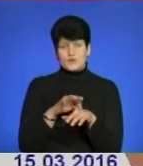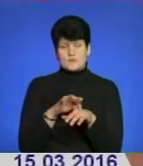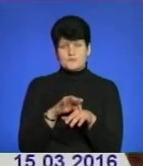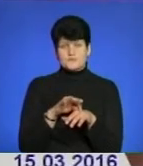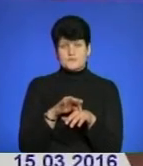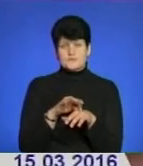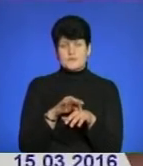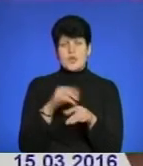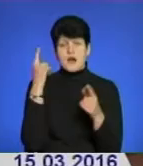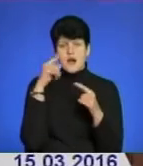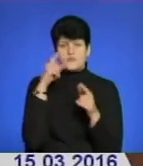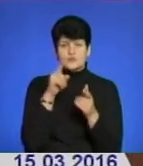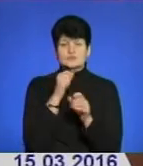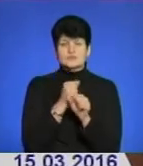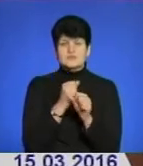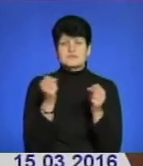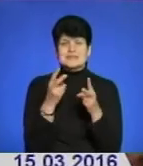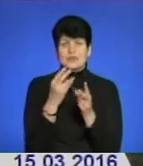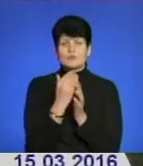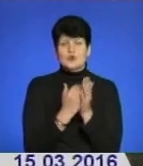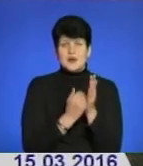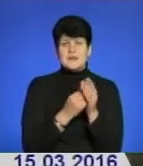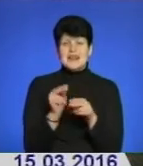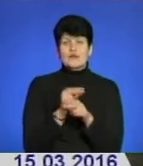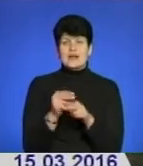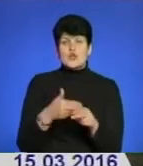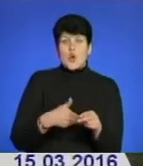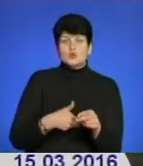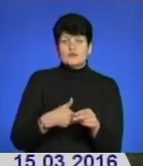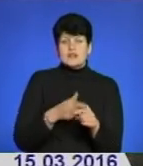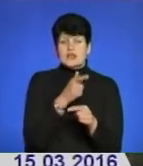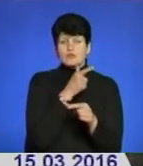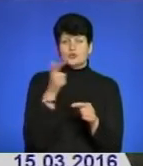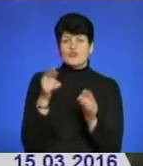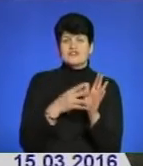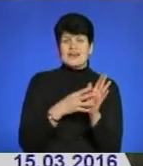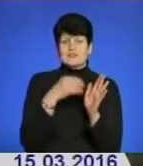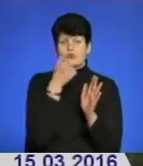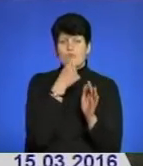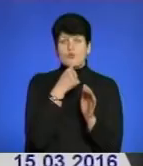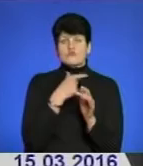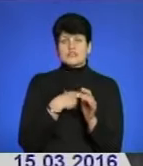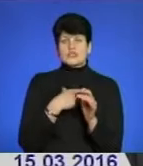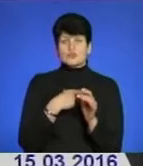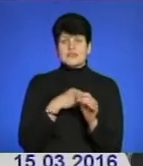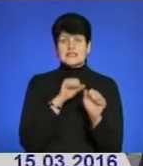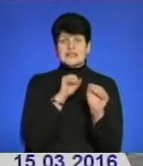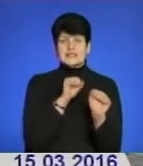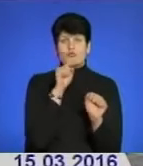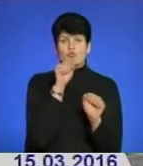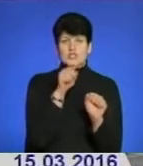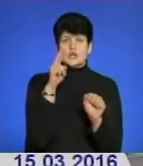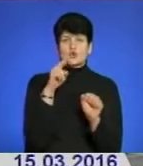Автор методики розробив спеціальну програму лікувального голодування, яку впродовж 9 років випробовував на собі та захистив по ній